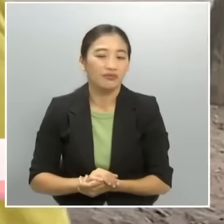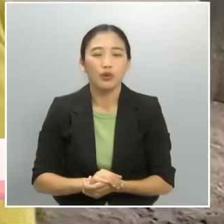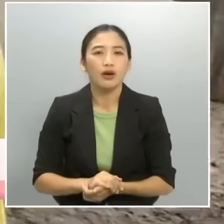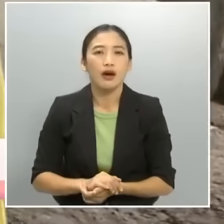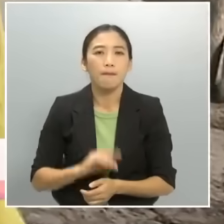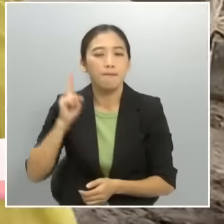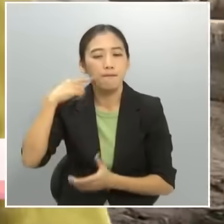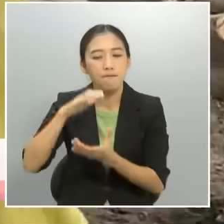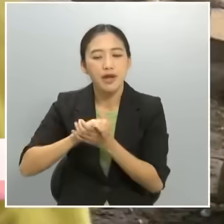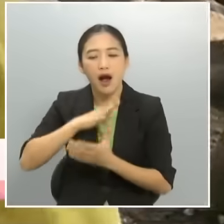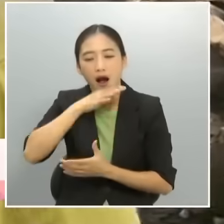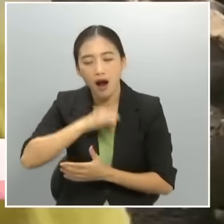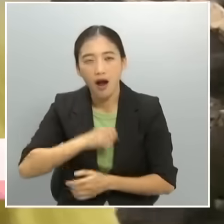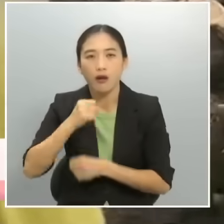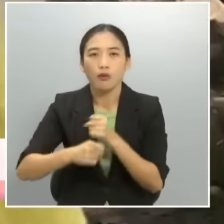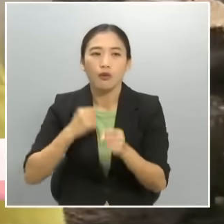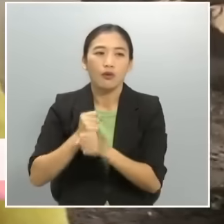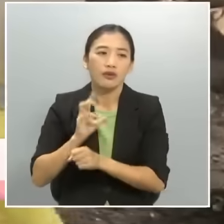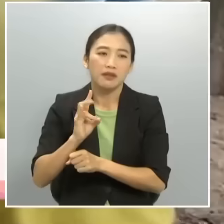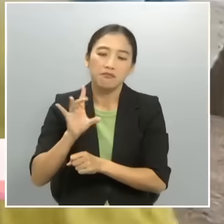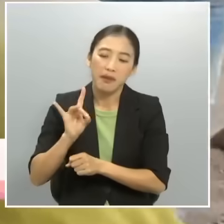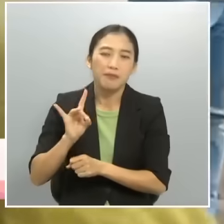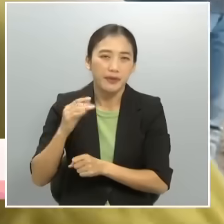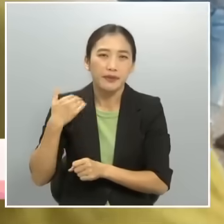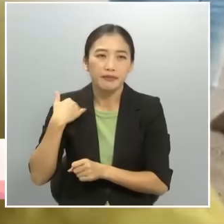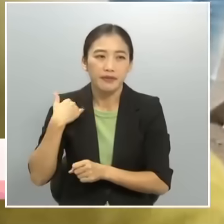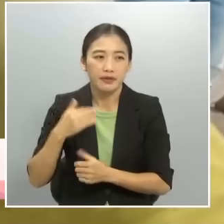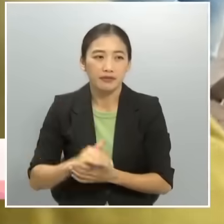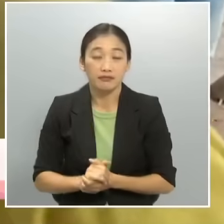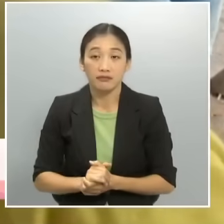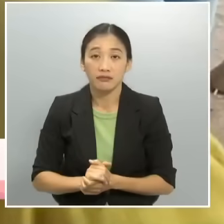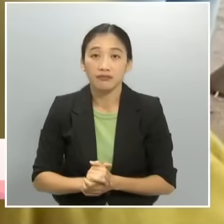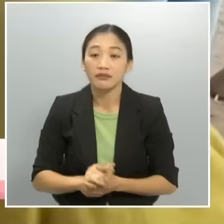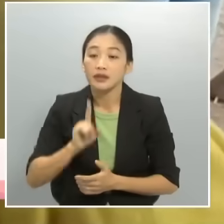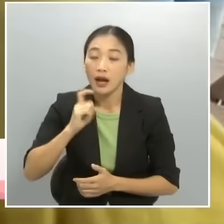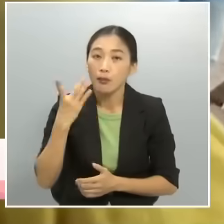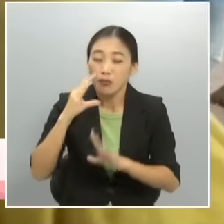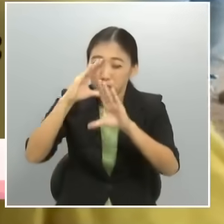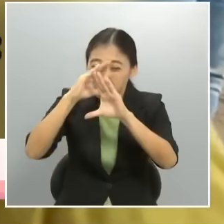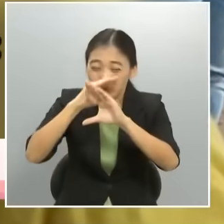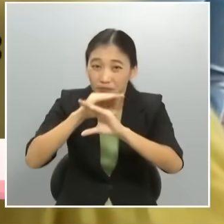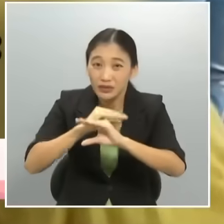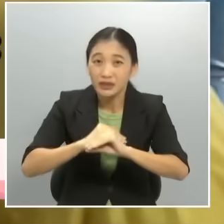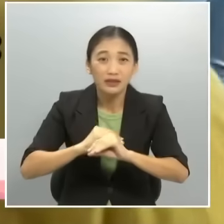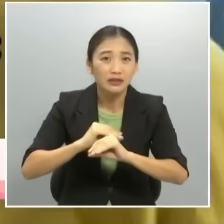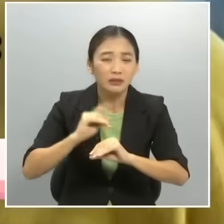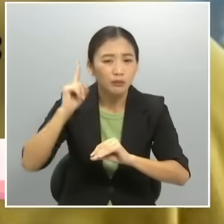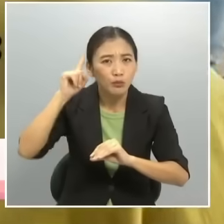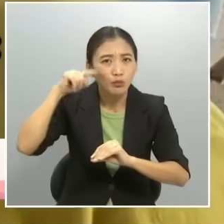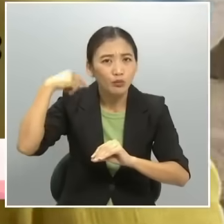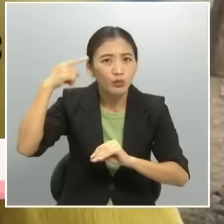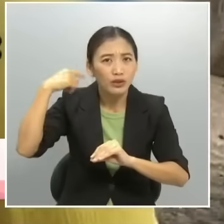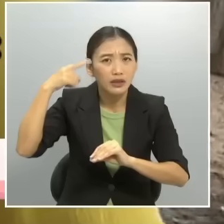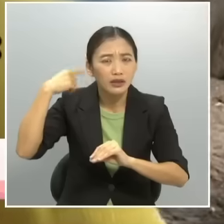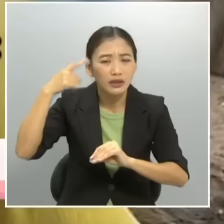7 8ปีกันตากันย้อนแม่เฒ่าไรนี ้ว่าที่ลูกสะใภ้ได้มั้ยน้ำมอมื้อคืน บ่รู้ว่าลูกสะใภ้หน้าใดผมก็